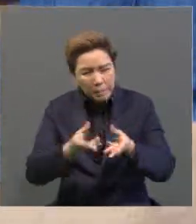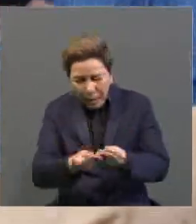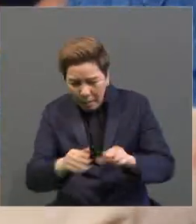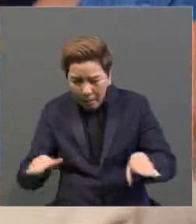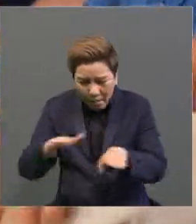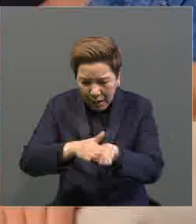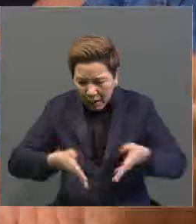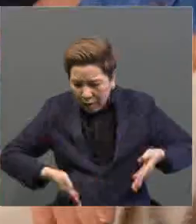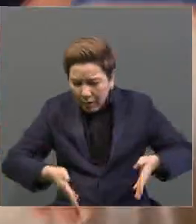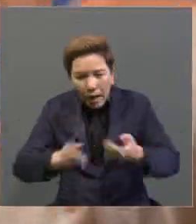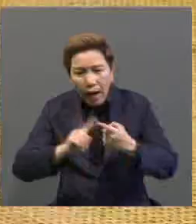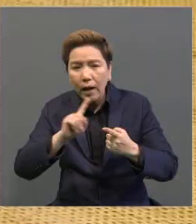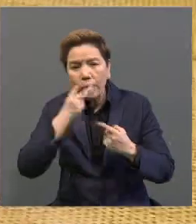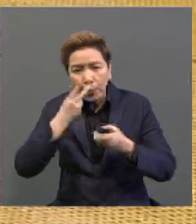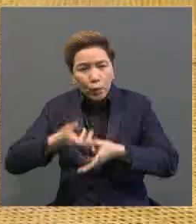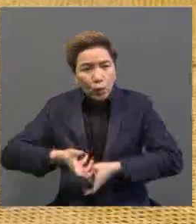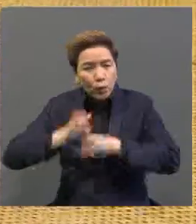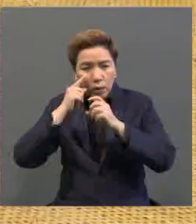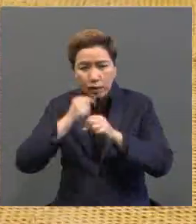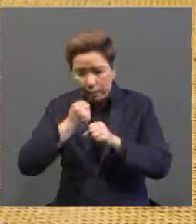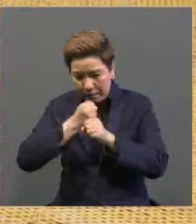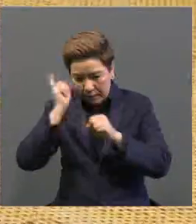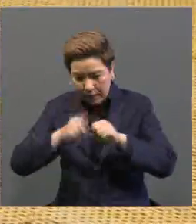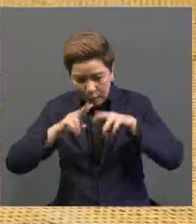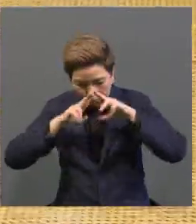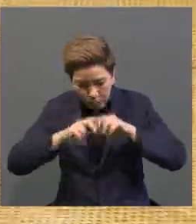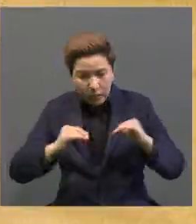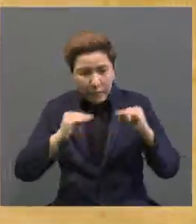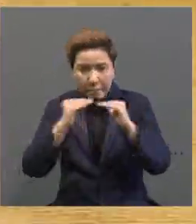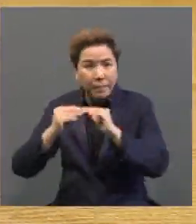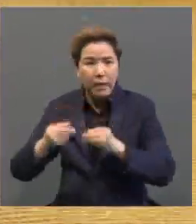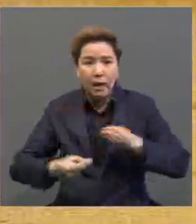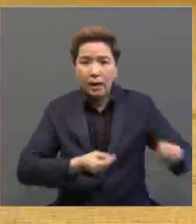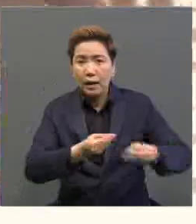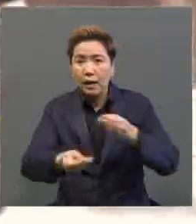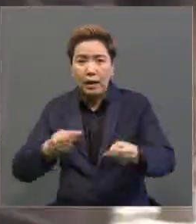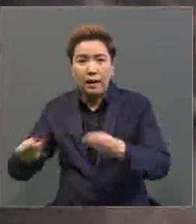วนและทบทวนคดีเพื่อหาความจริงและความเป็นธรรมให้ทุกฝ่าย